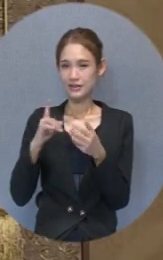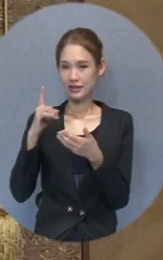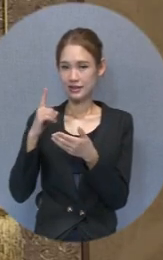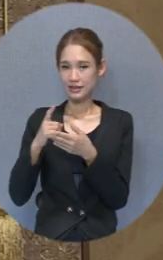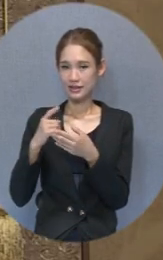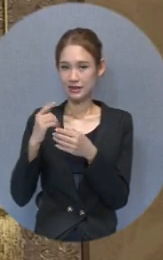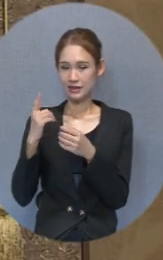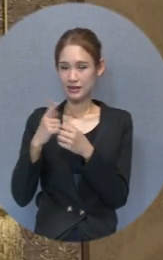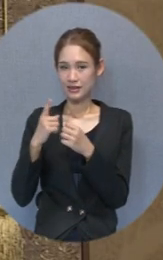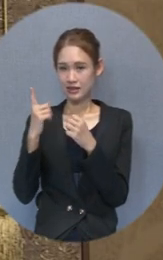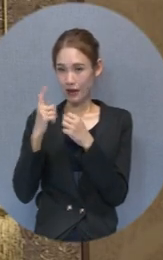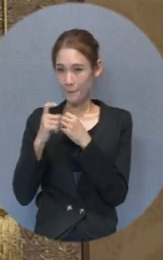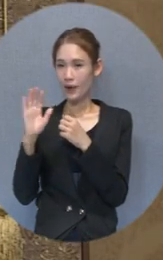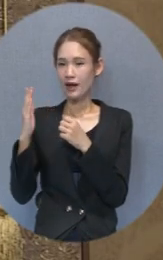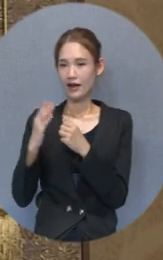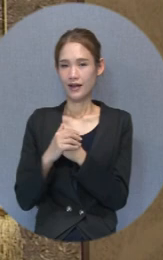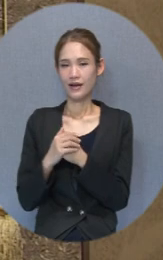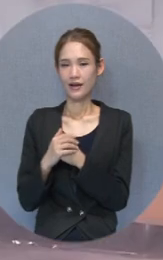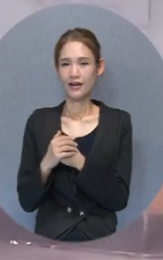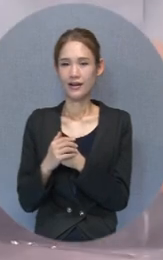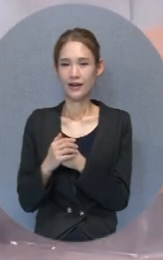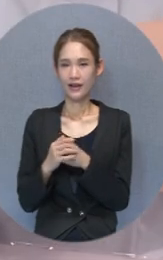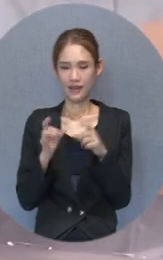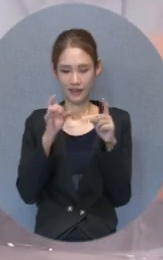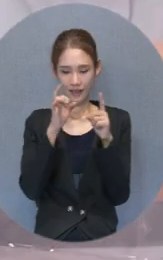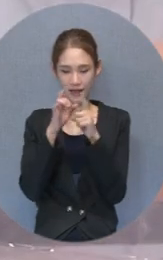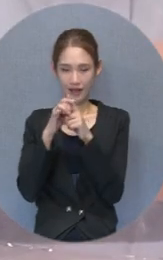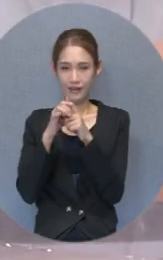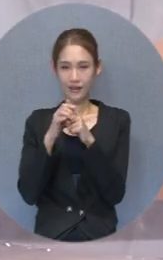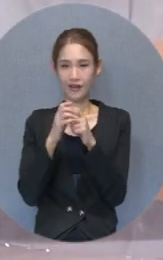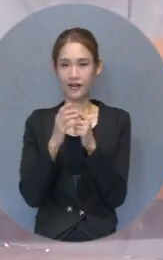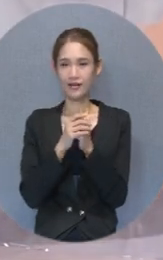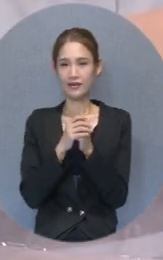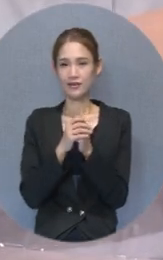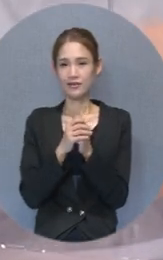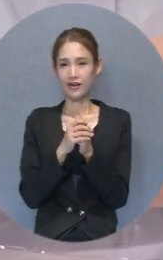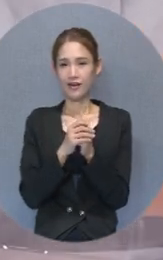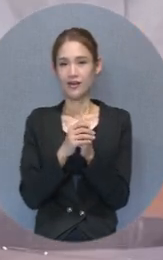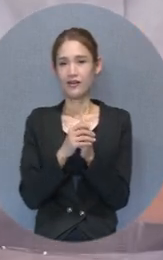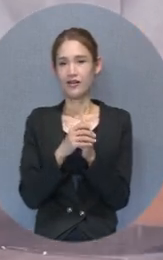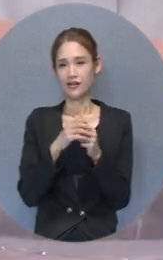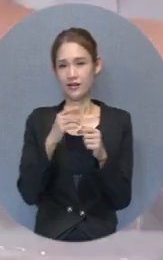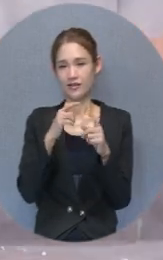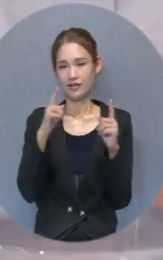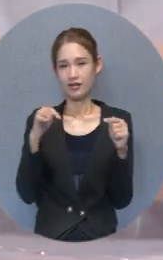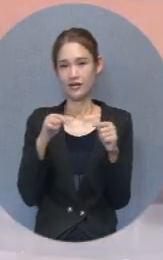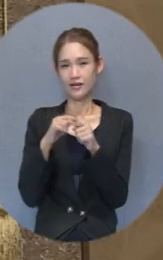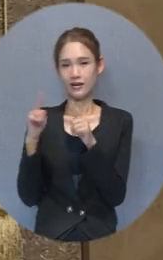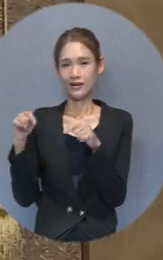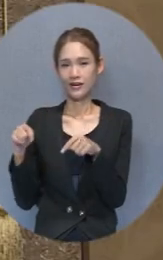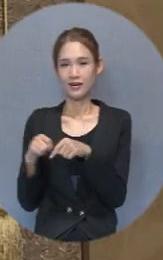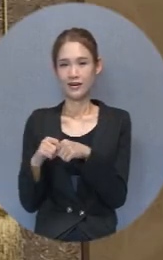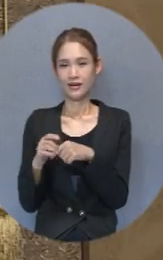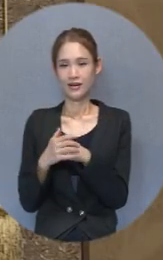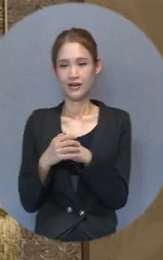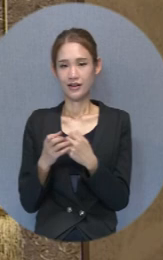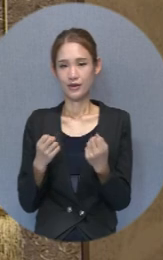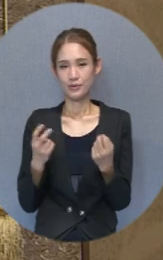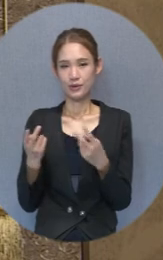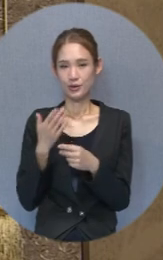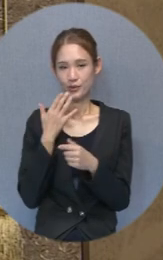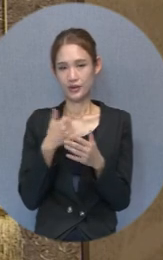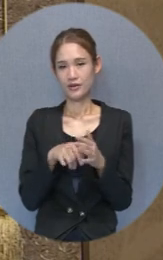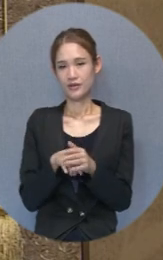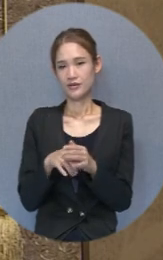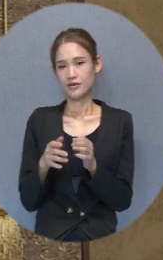촉각 단어 카드예요. 단어 카드고 이제 기증할 곳이 없으면은 어떻게 통해서 저희 쪽에 보내주면 기증이 된다라는